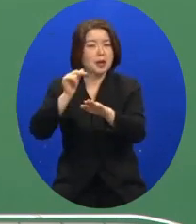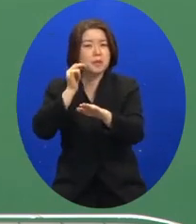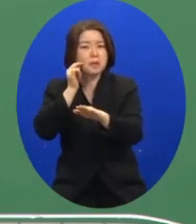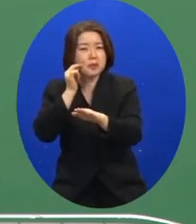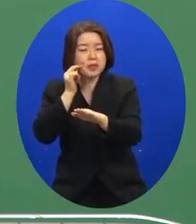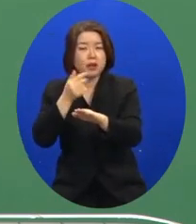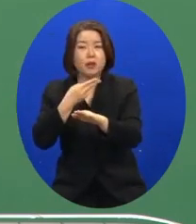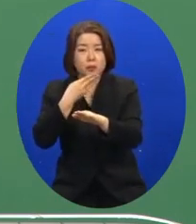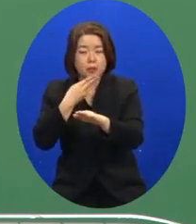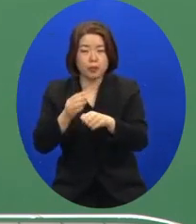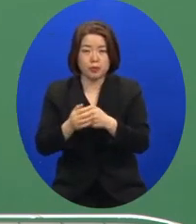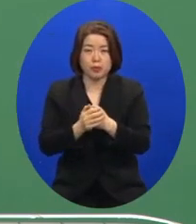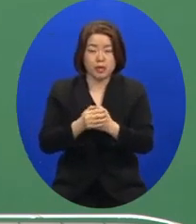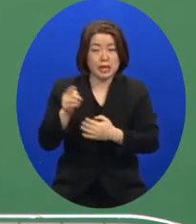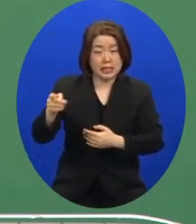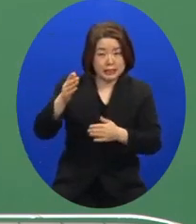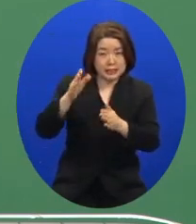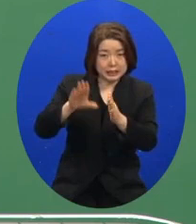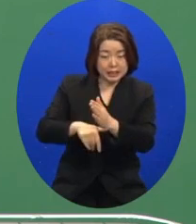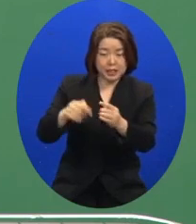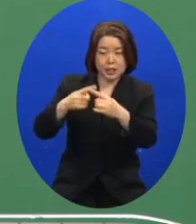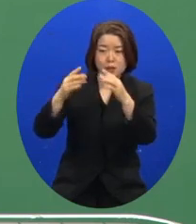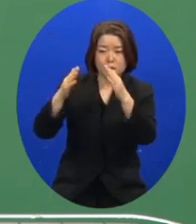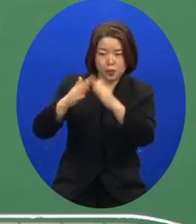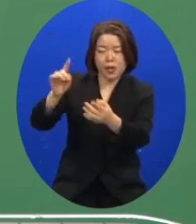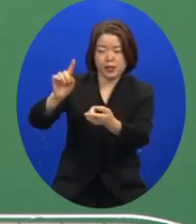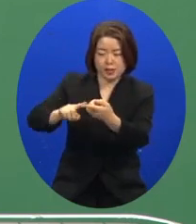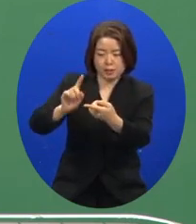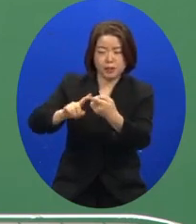그때 비로소 교회는 교회다운 교회가 되는 거예요.